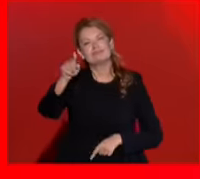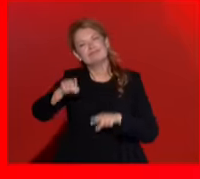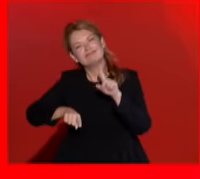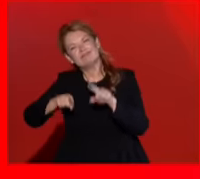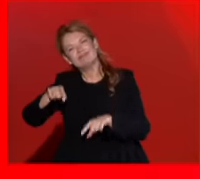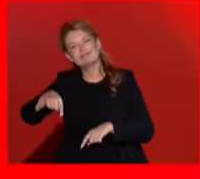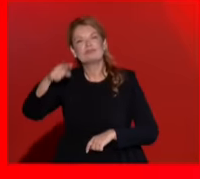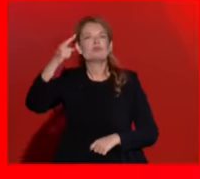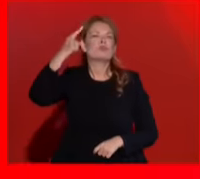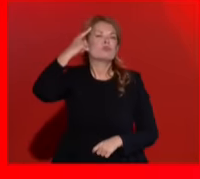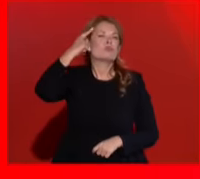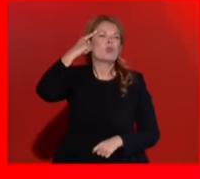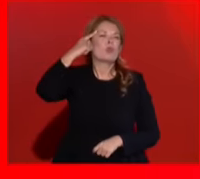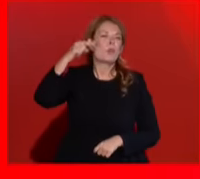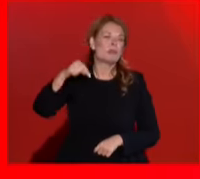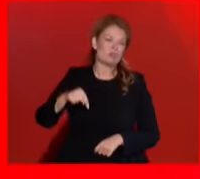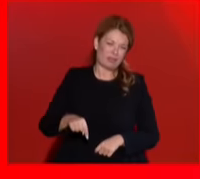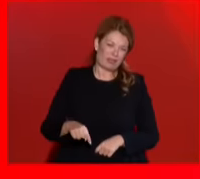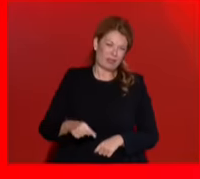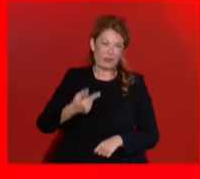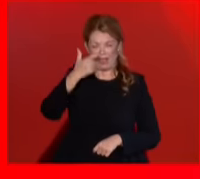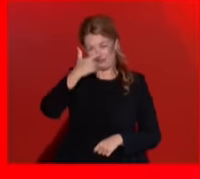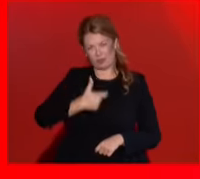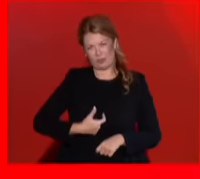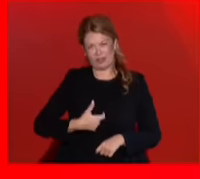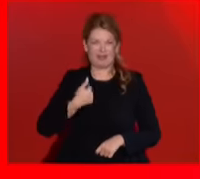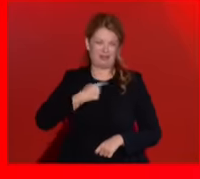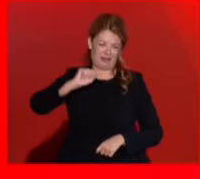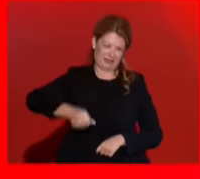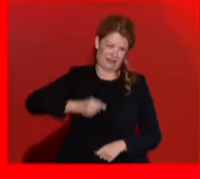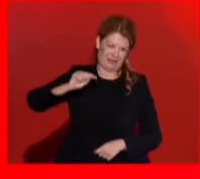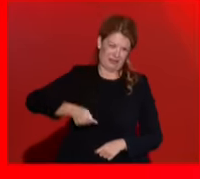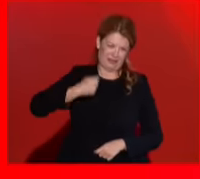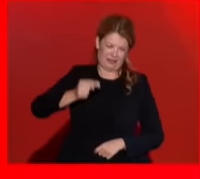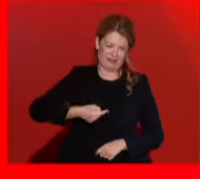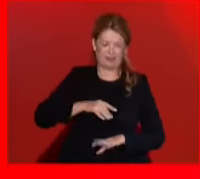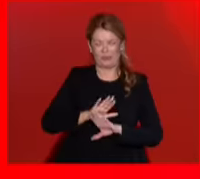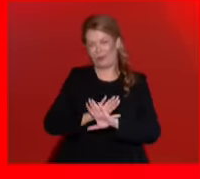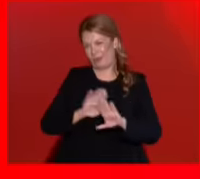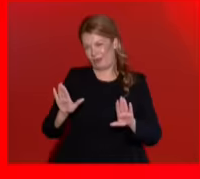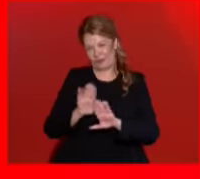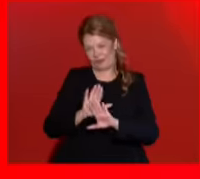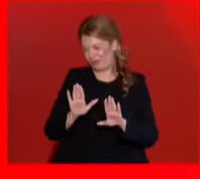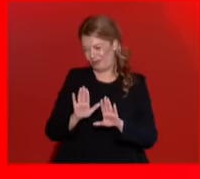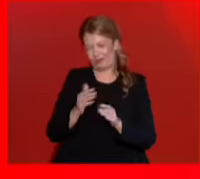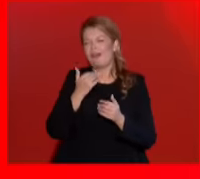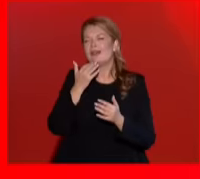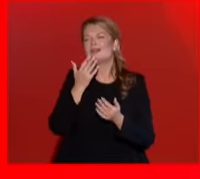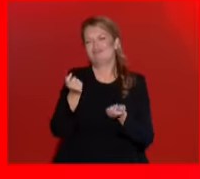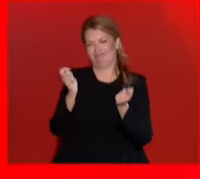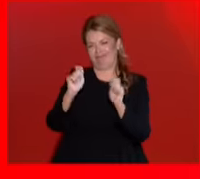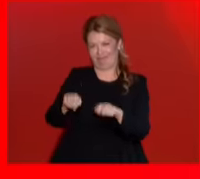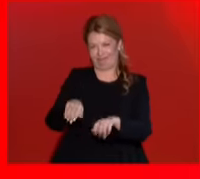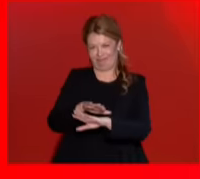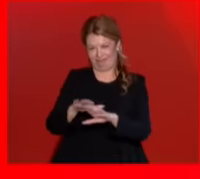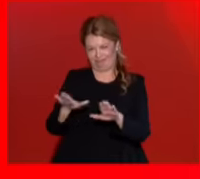νομίζουν ότι θα τραμπουκίσουν και εμένα προσωπικά. Να ξανασυστηθούμε. Πολύ